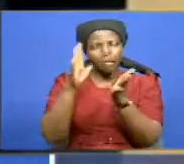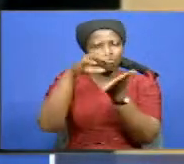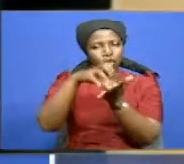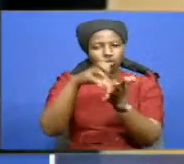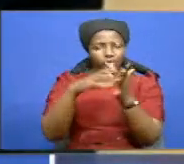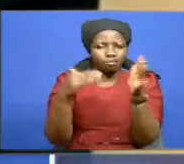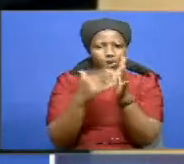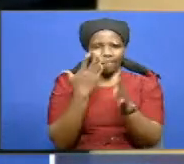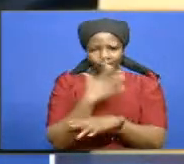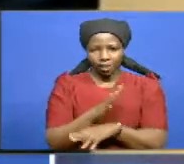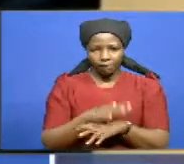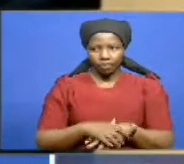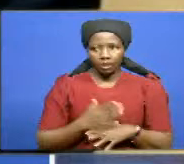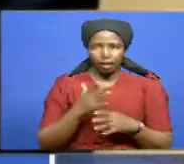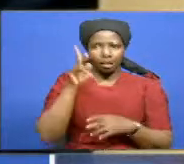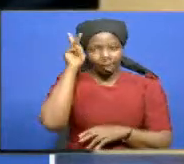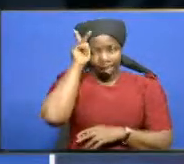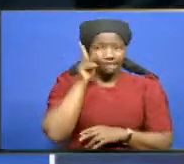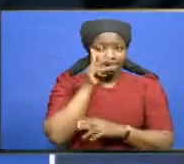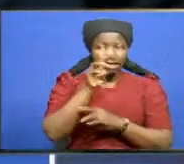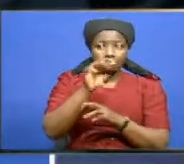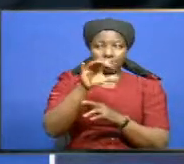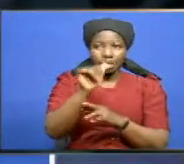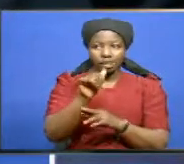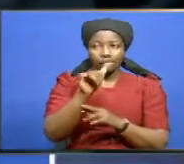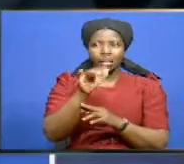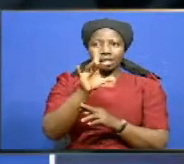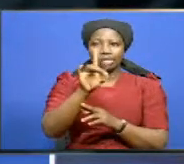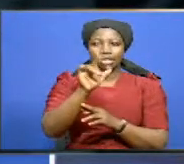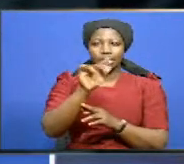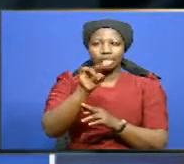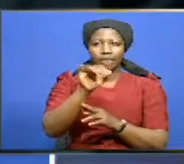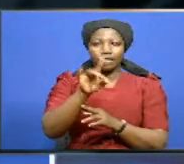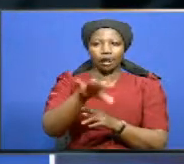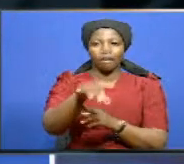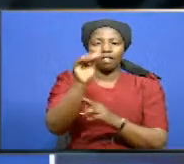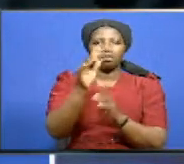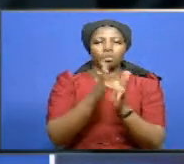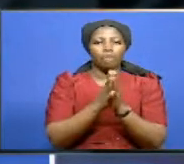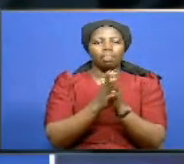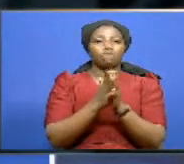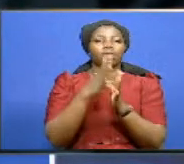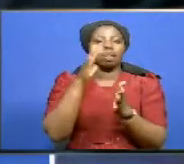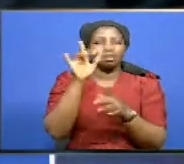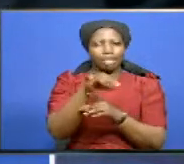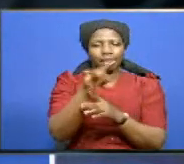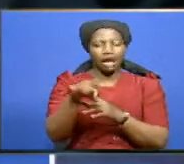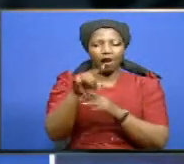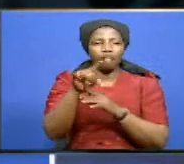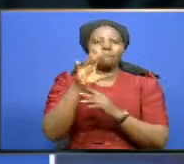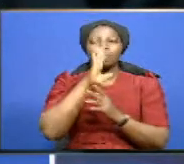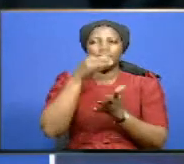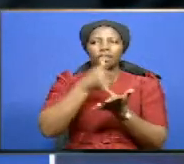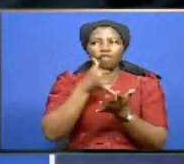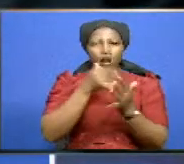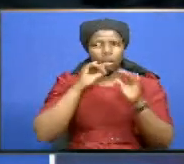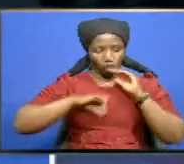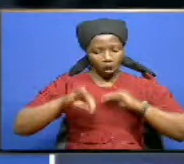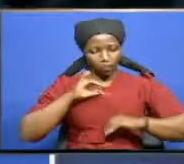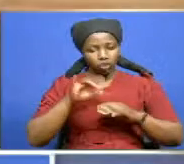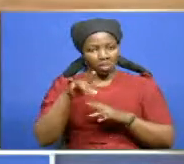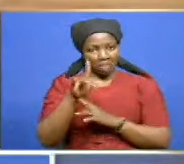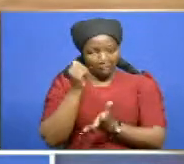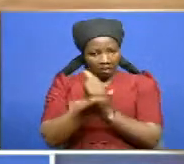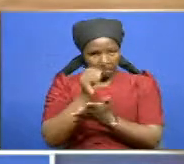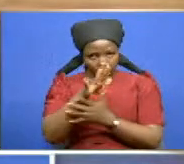Mwakilishi wa wadi ya Karen David Mberia amepatikana na hatia ya kuhusika katika ufisadi. Mberia amezuiwa kuingia afisi yake na